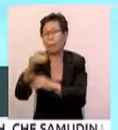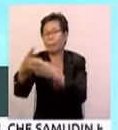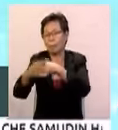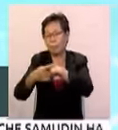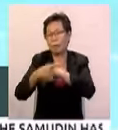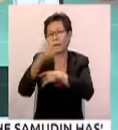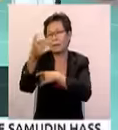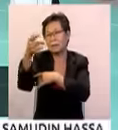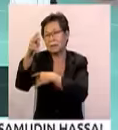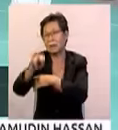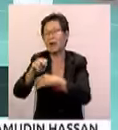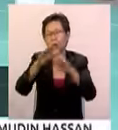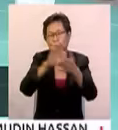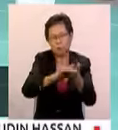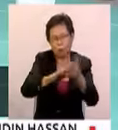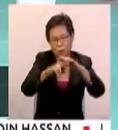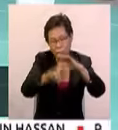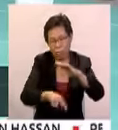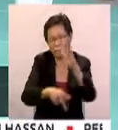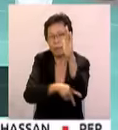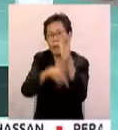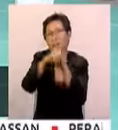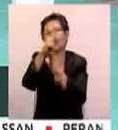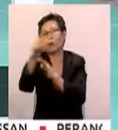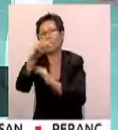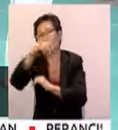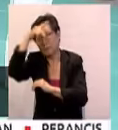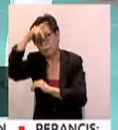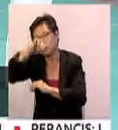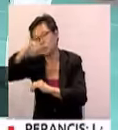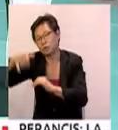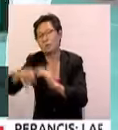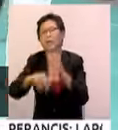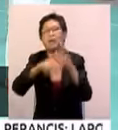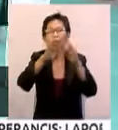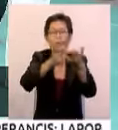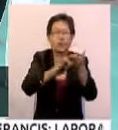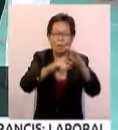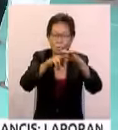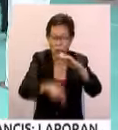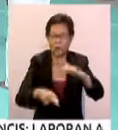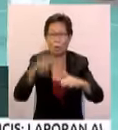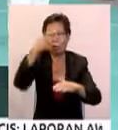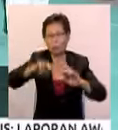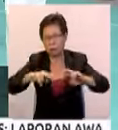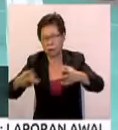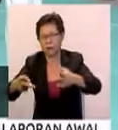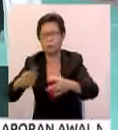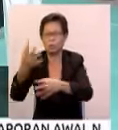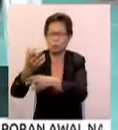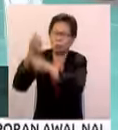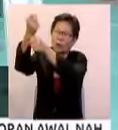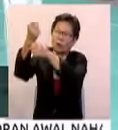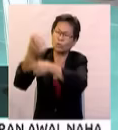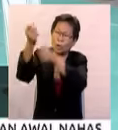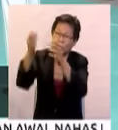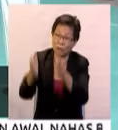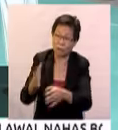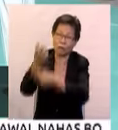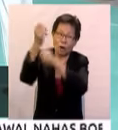sekolah rendah dari 6 kawasan Parlimen Kuala Lumpur dan Putrajaya. Untuk kita lahirkan juara-juara di